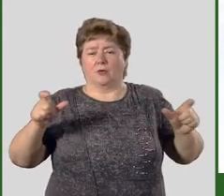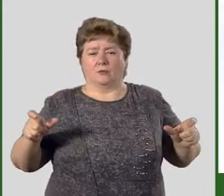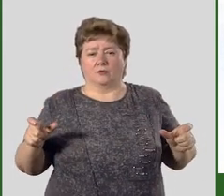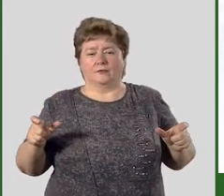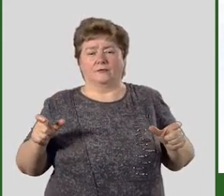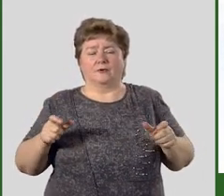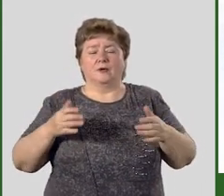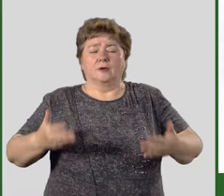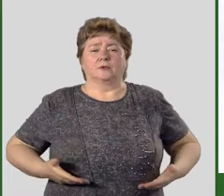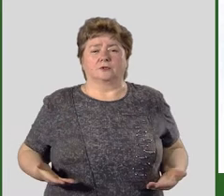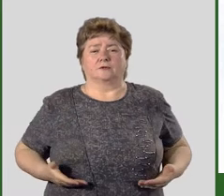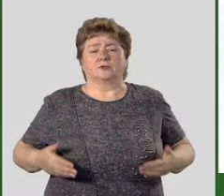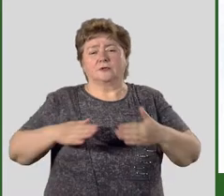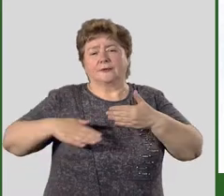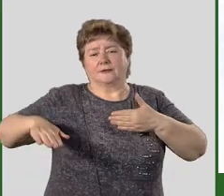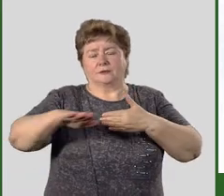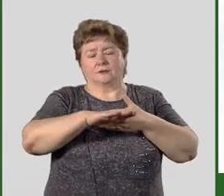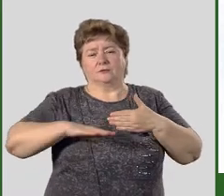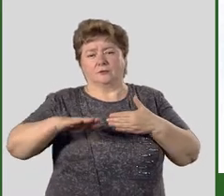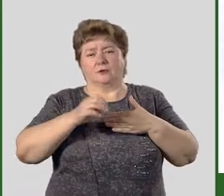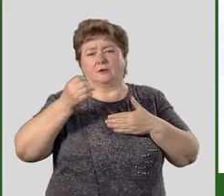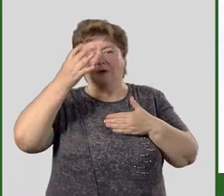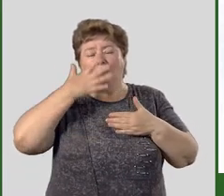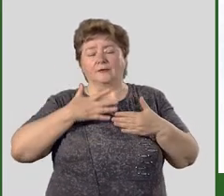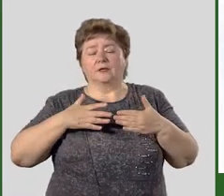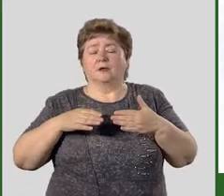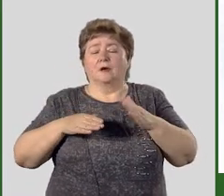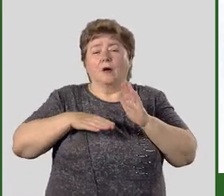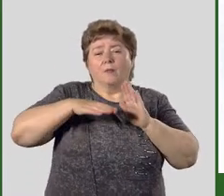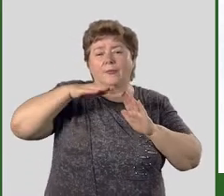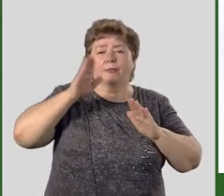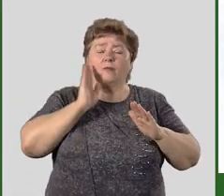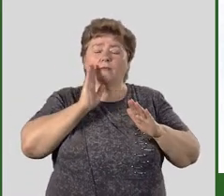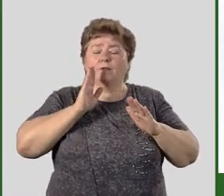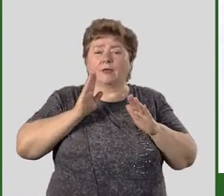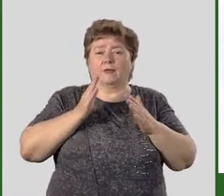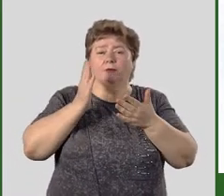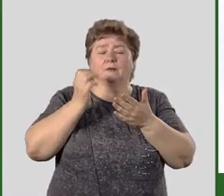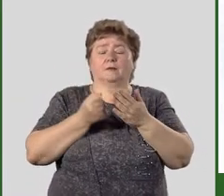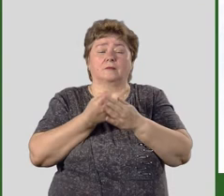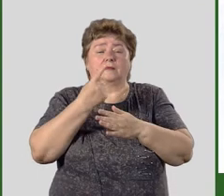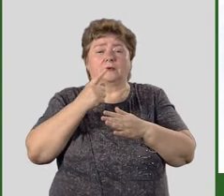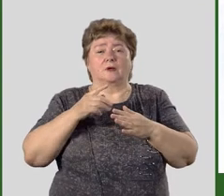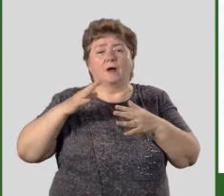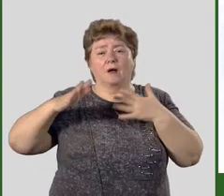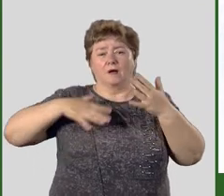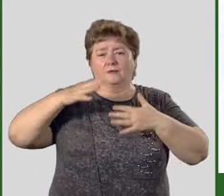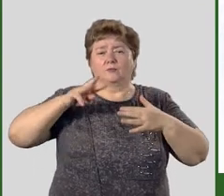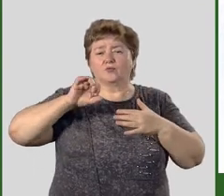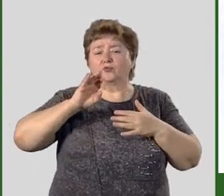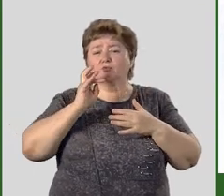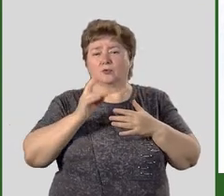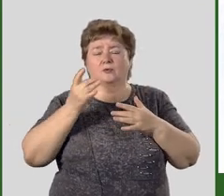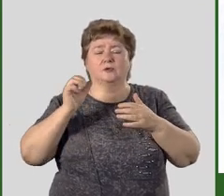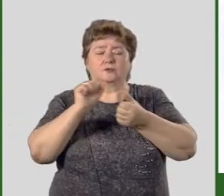народов, проживающих в этом регионе. Подъем воды в реке связан с приходом летнего муссона.